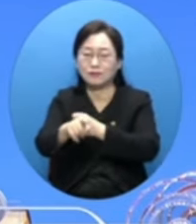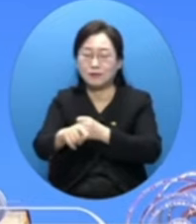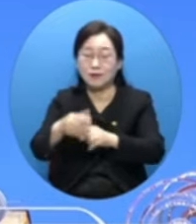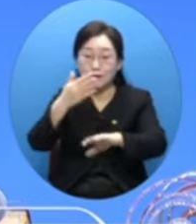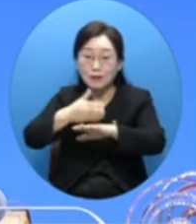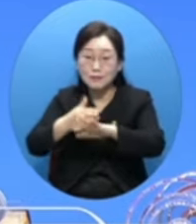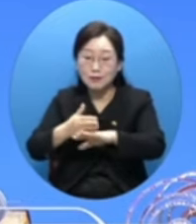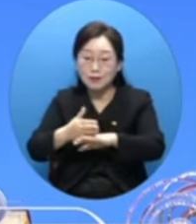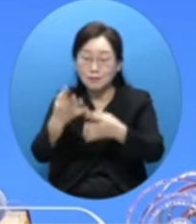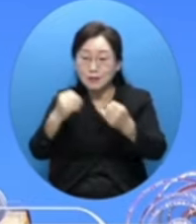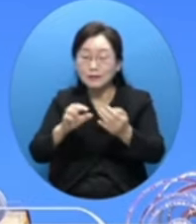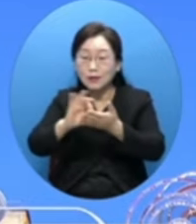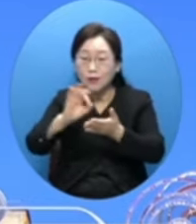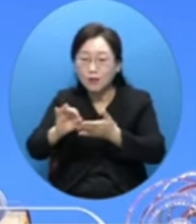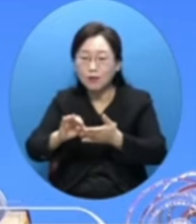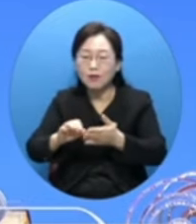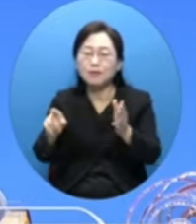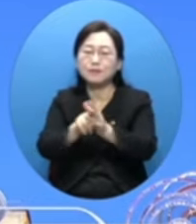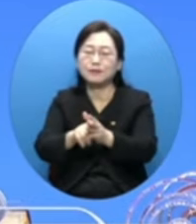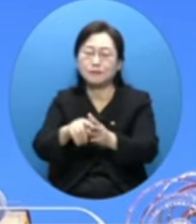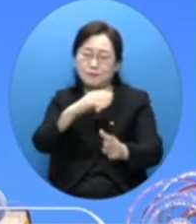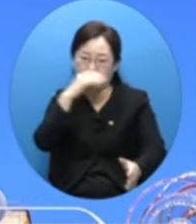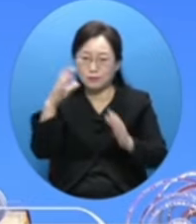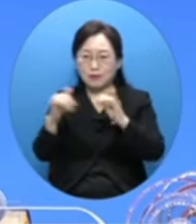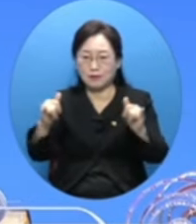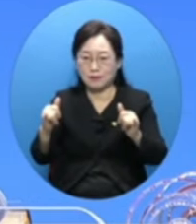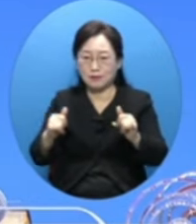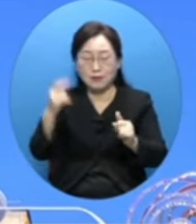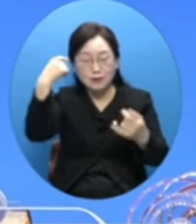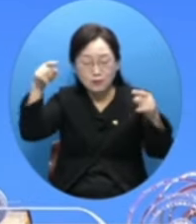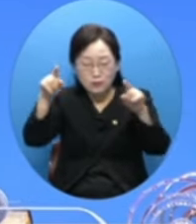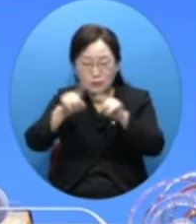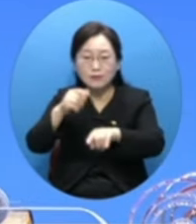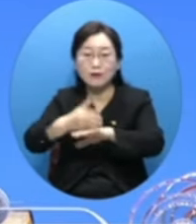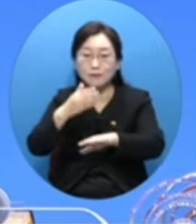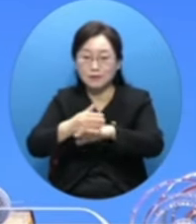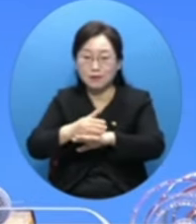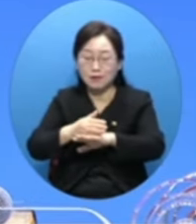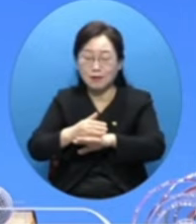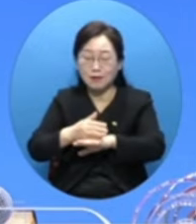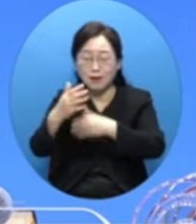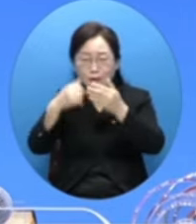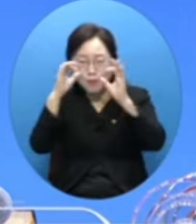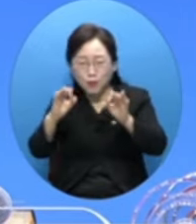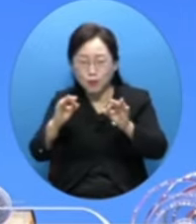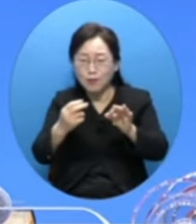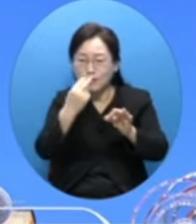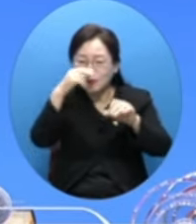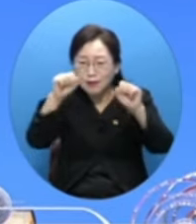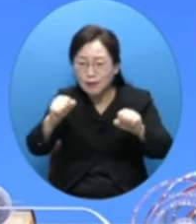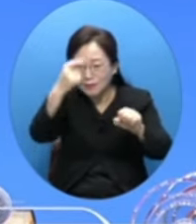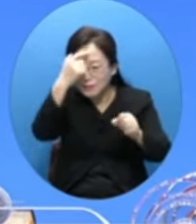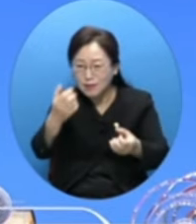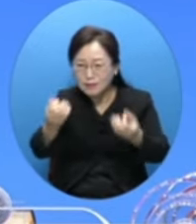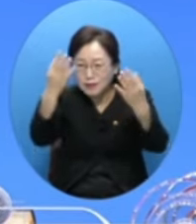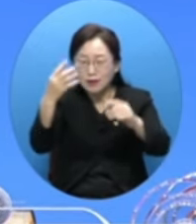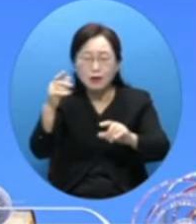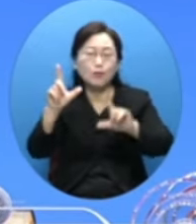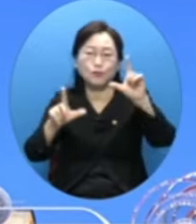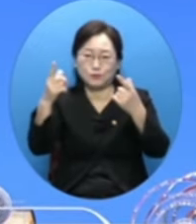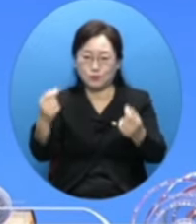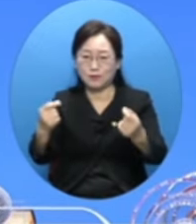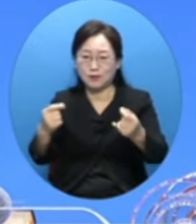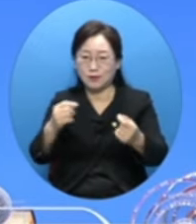사람입니다. 정성스러운 감사와 희생만이 하나님이 기뻐 받으시는 산제사가 되시는 것입니다. 성숙한 그리스도인의